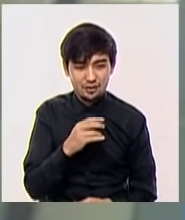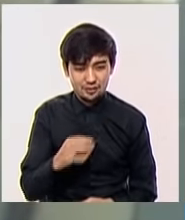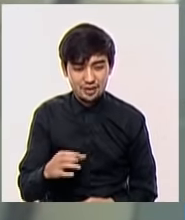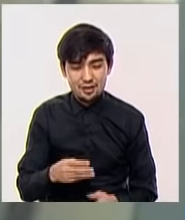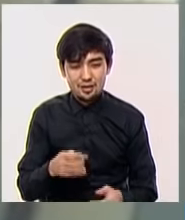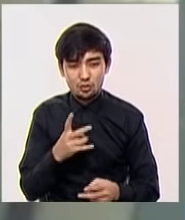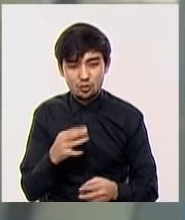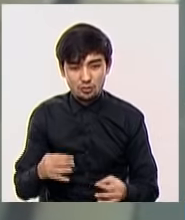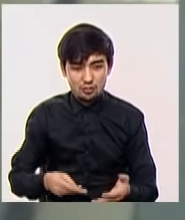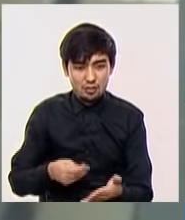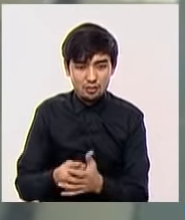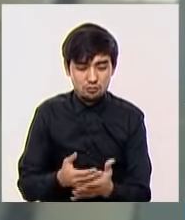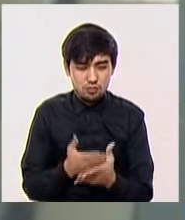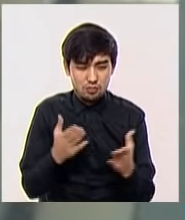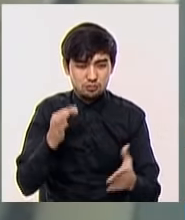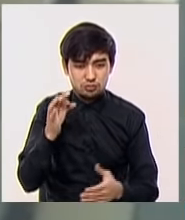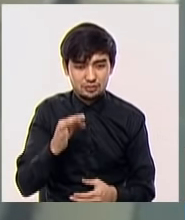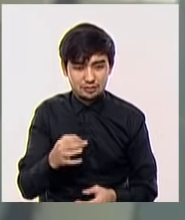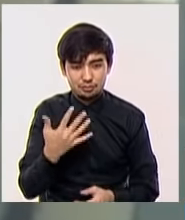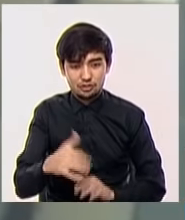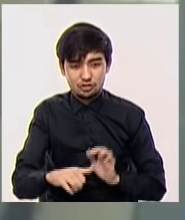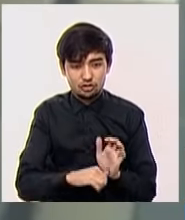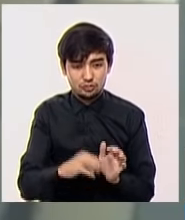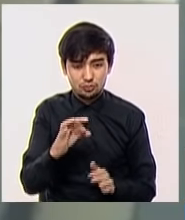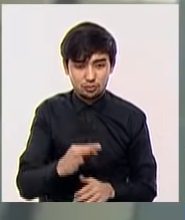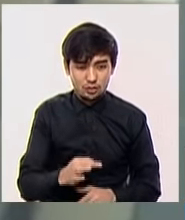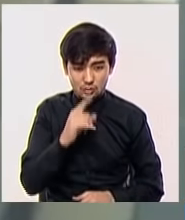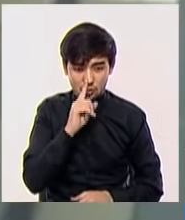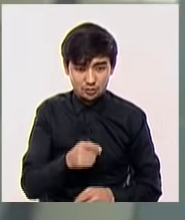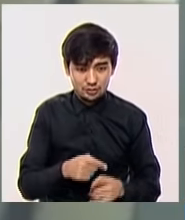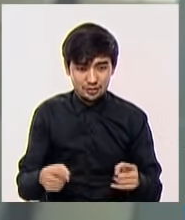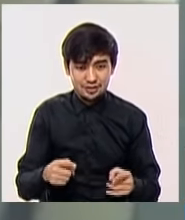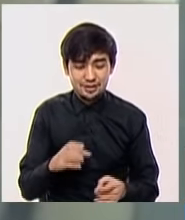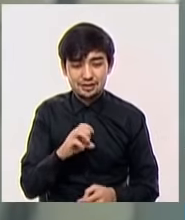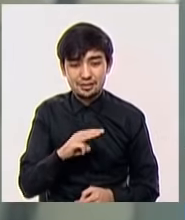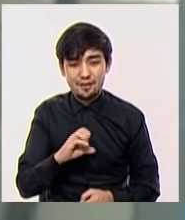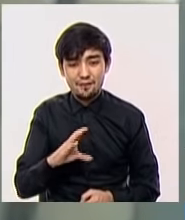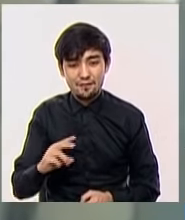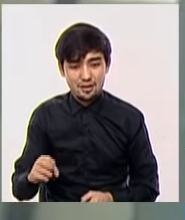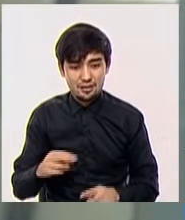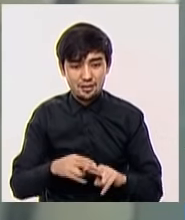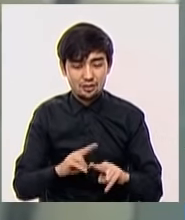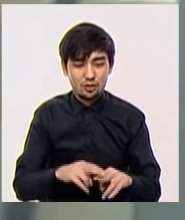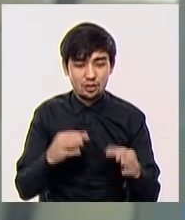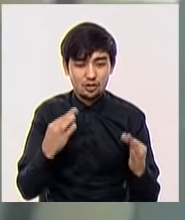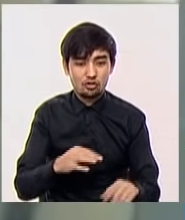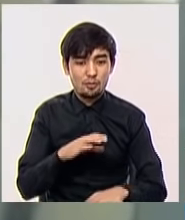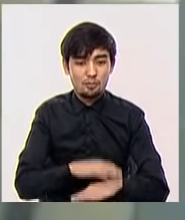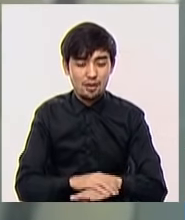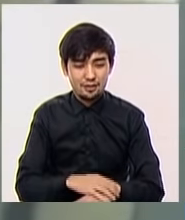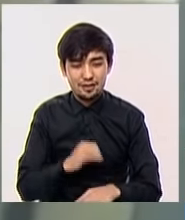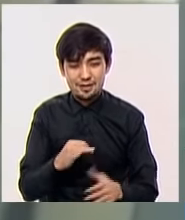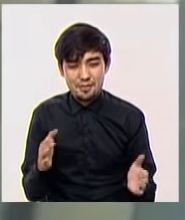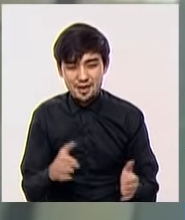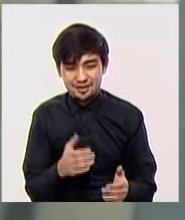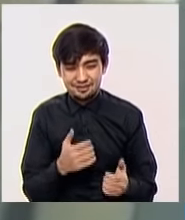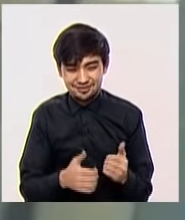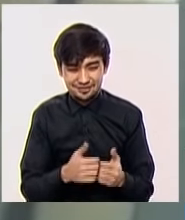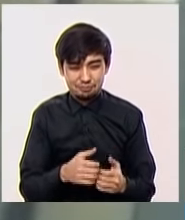невероятно высокие проценты 56 процентов годовых эта ставка которая разрешена банком и микрофинансовым организациям